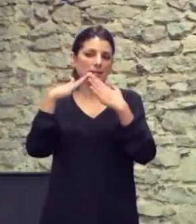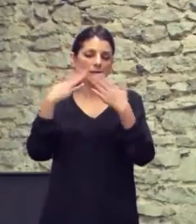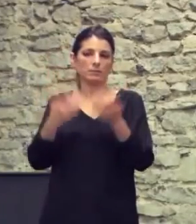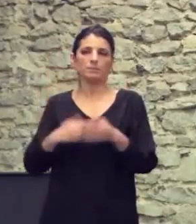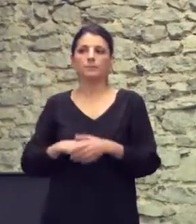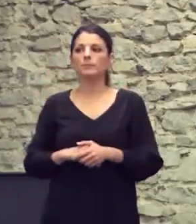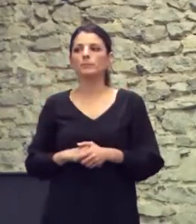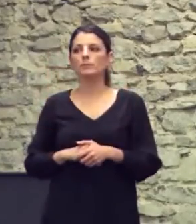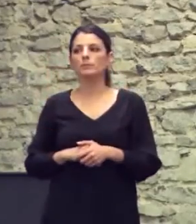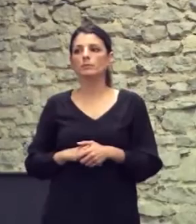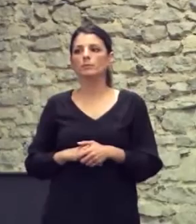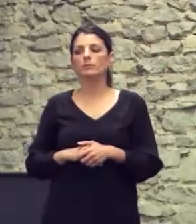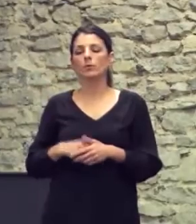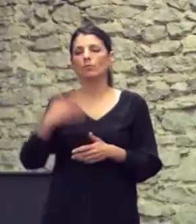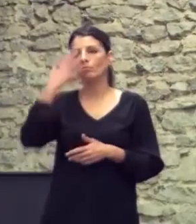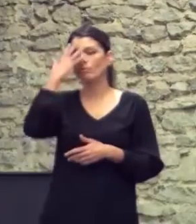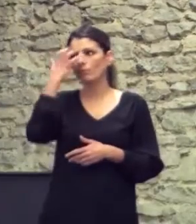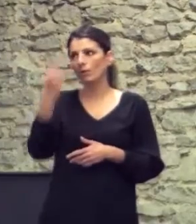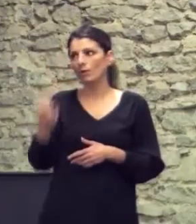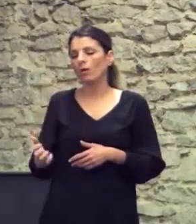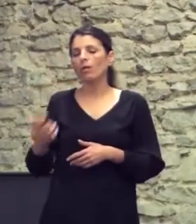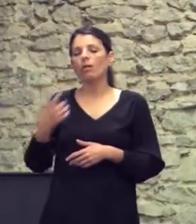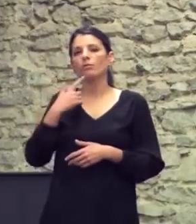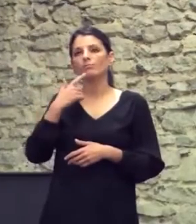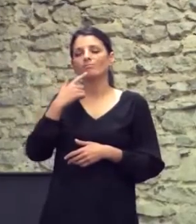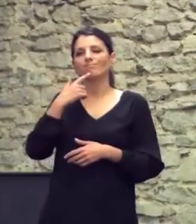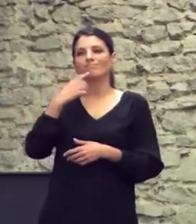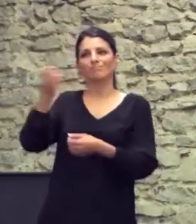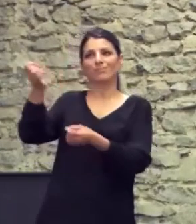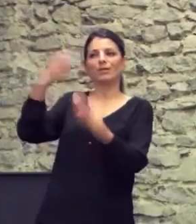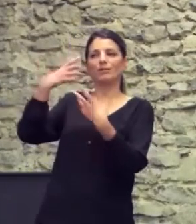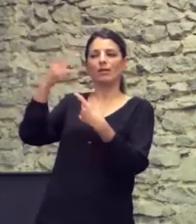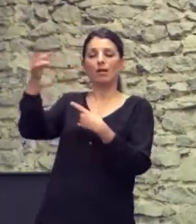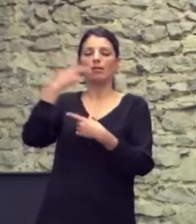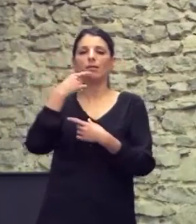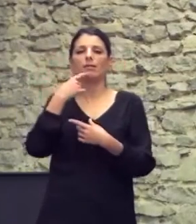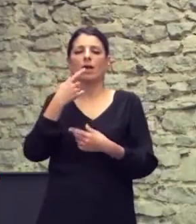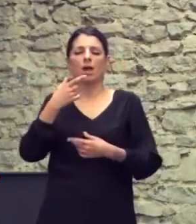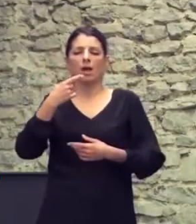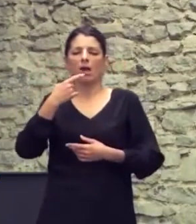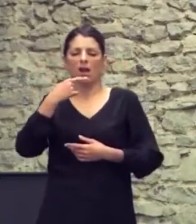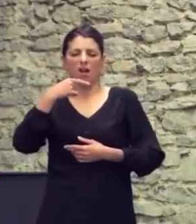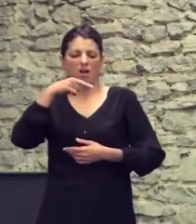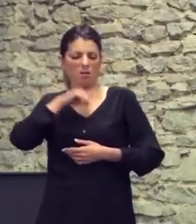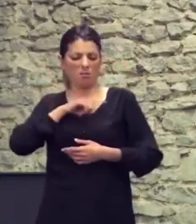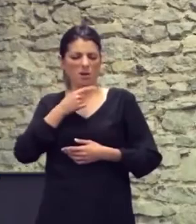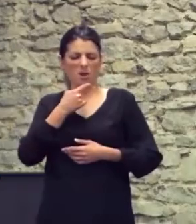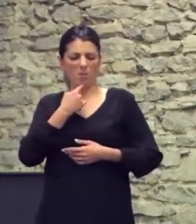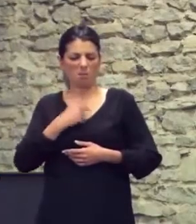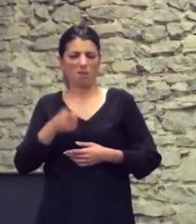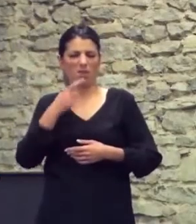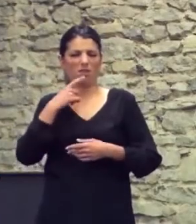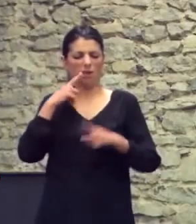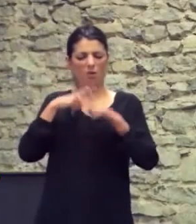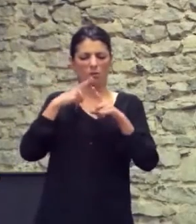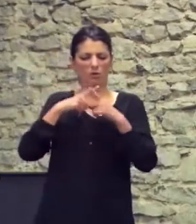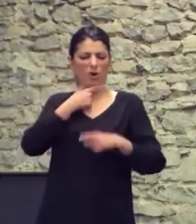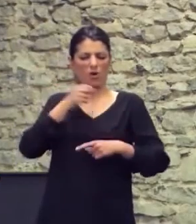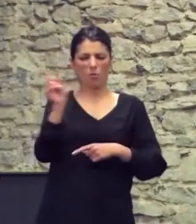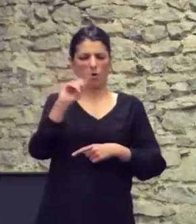burua, gogoratzen dut sejok nola esaten zigun, a mi no me gusta que me llamen homosexual, que es eso, que estoy enfermo o